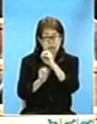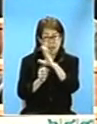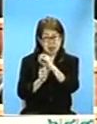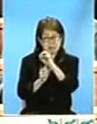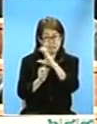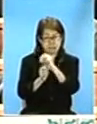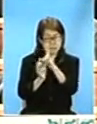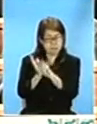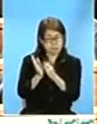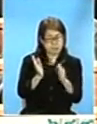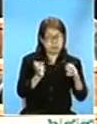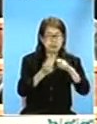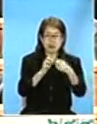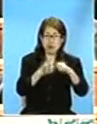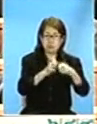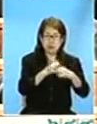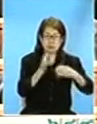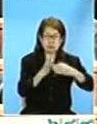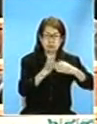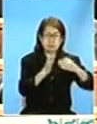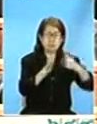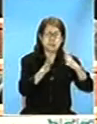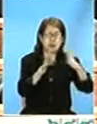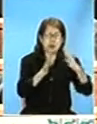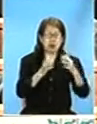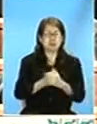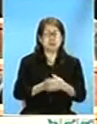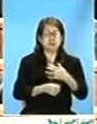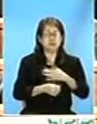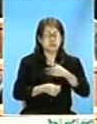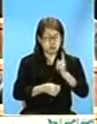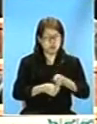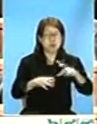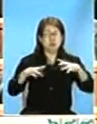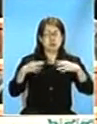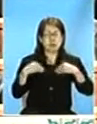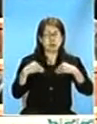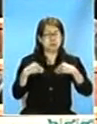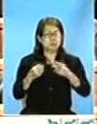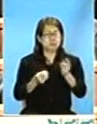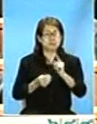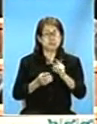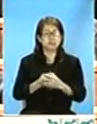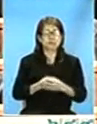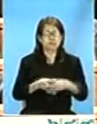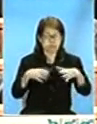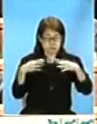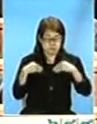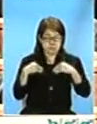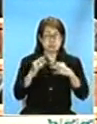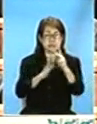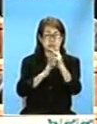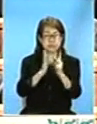ต่างๆมากมายนะครับผมไม่ปฏิเสธนะครับที่จุดเด่นหรือ